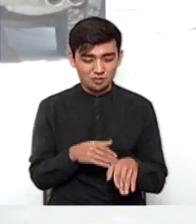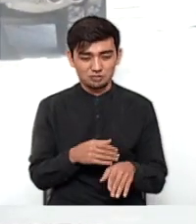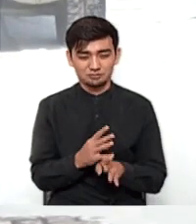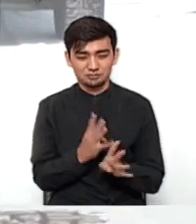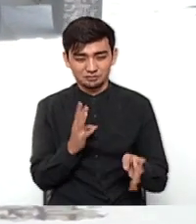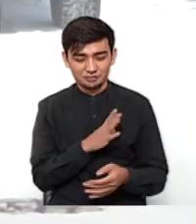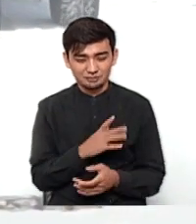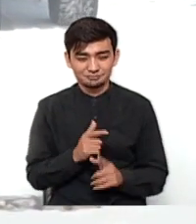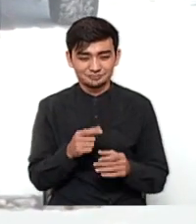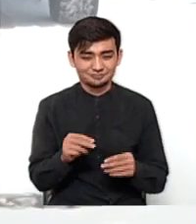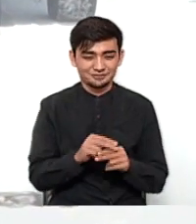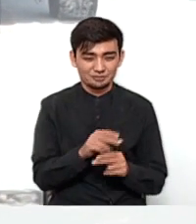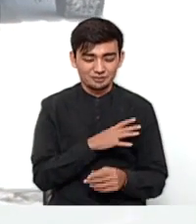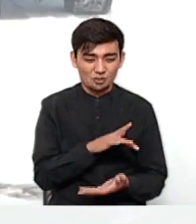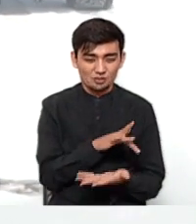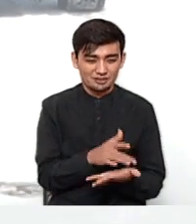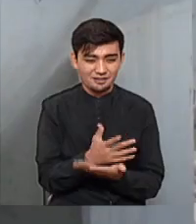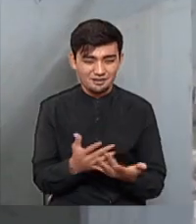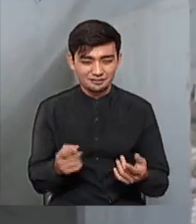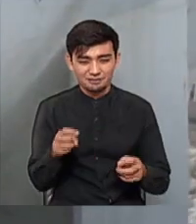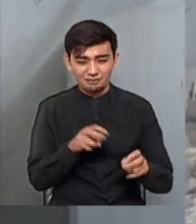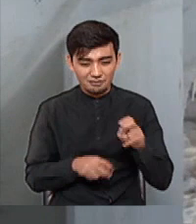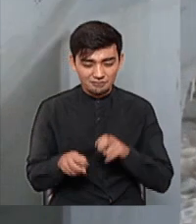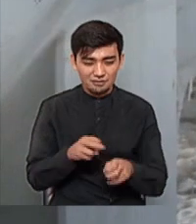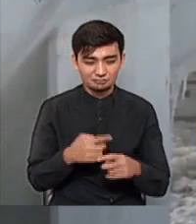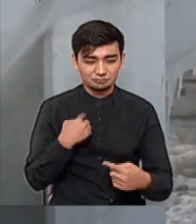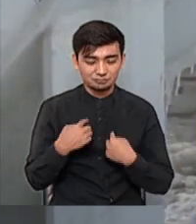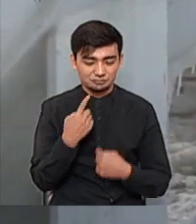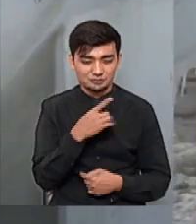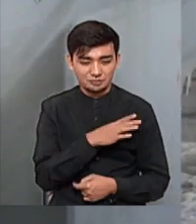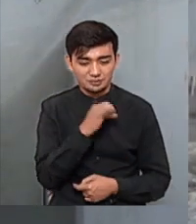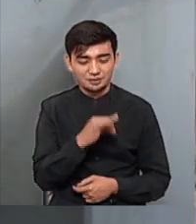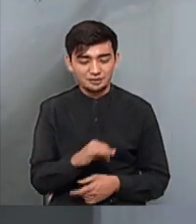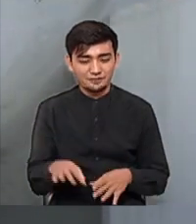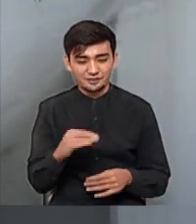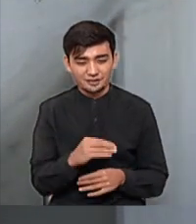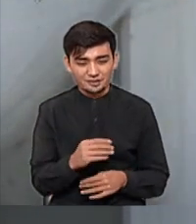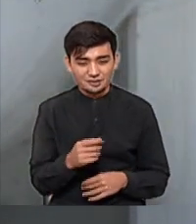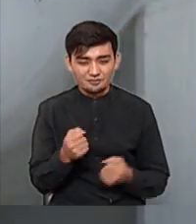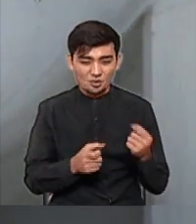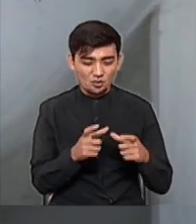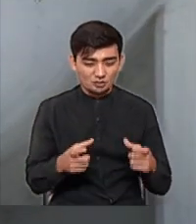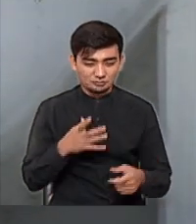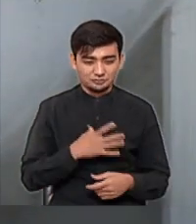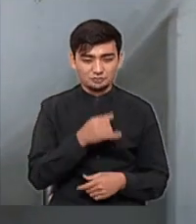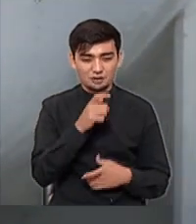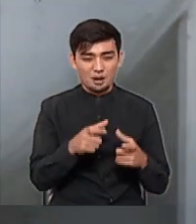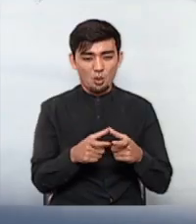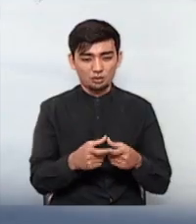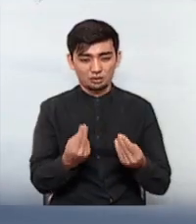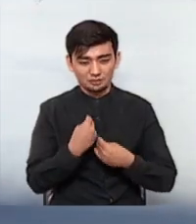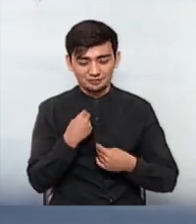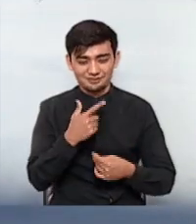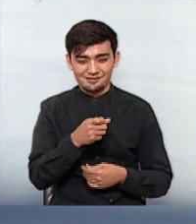құрылғысын орнатқандар қаланың әр түкпірінен сұйытылған отын іздеп сандалып жүргендерін айтады. Дінгелері құрған жүргізушілер талонмен беріліп жатқан